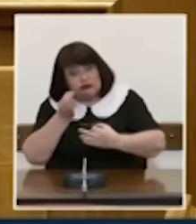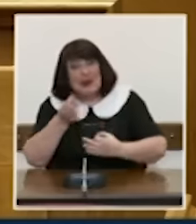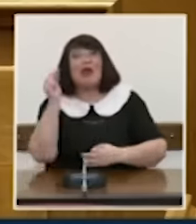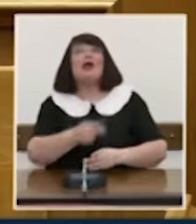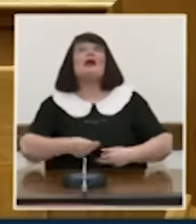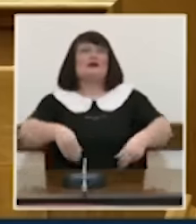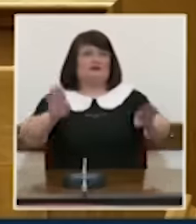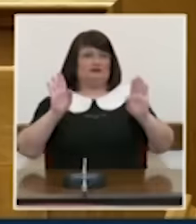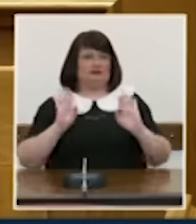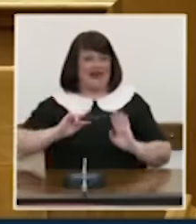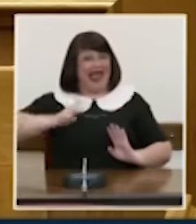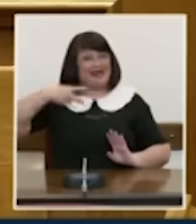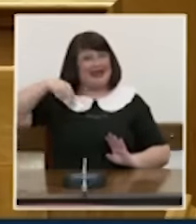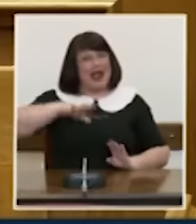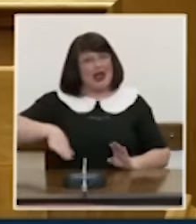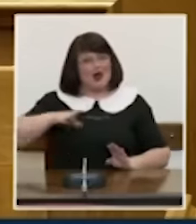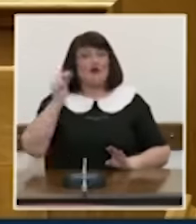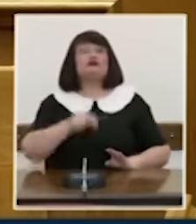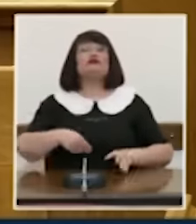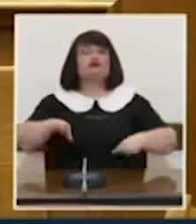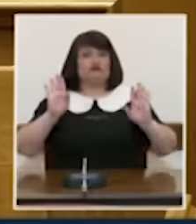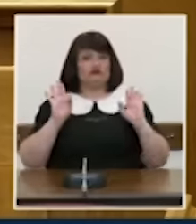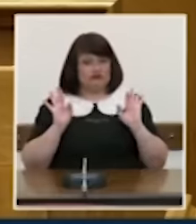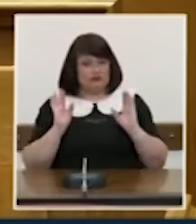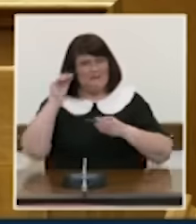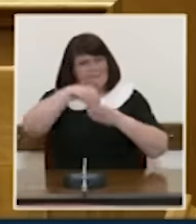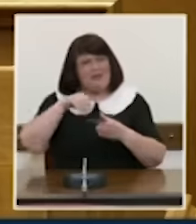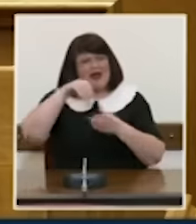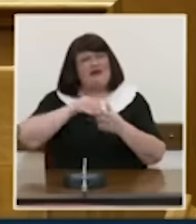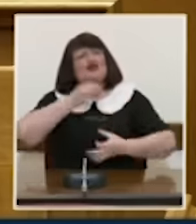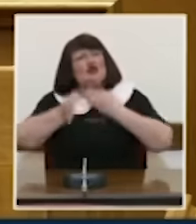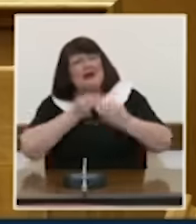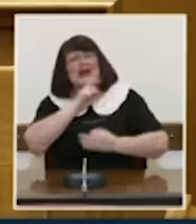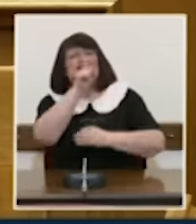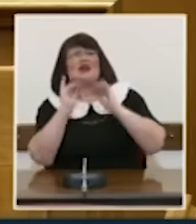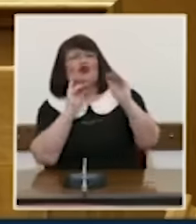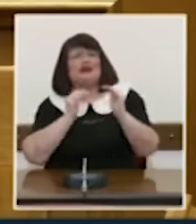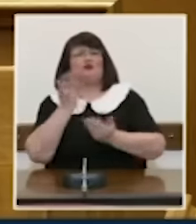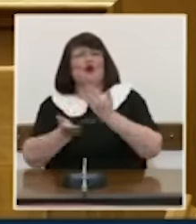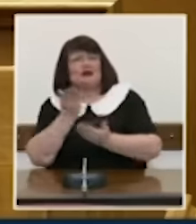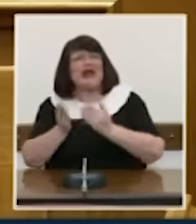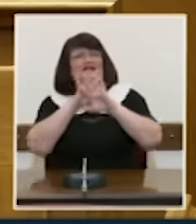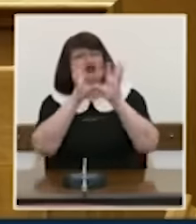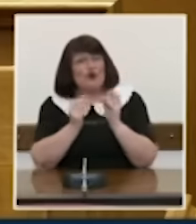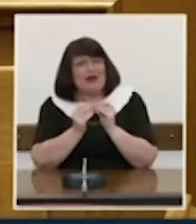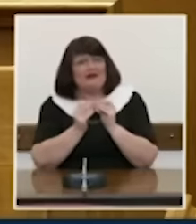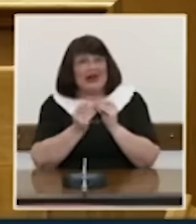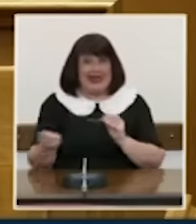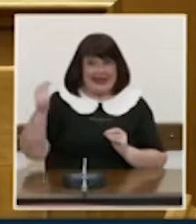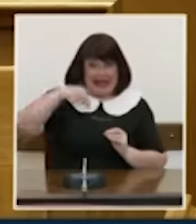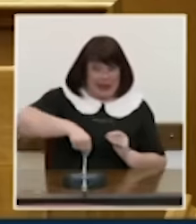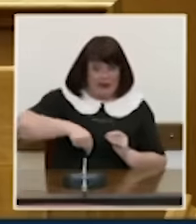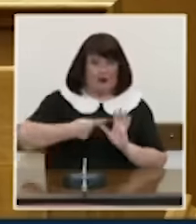τι αντιλαϊκό. Με εκατοντάδες παρεμβάσεις, ομιλίες, ερωτήσεις, προτάσεις μετέφεραν και εδώ, σε αυτή την